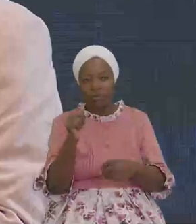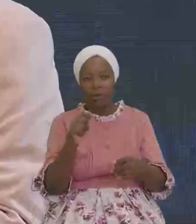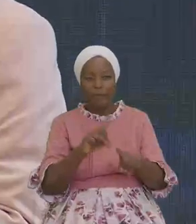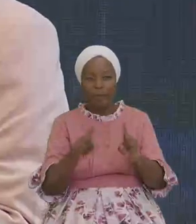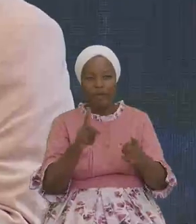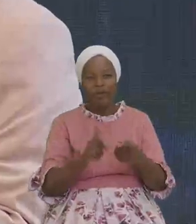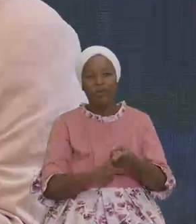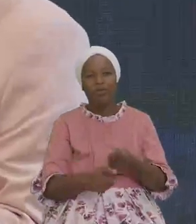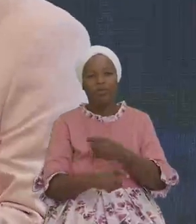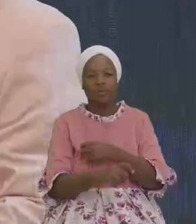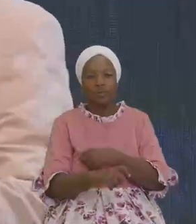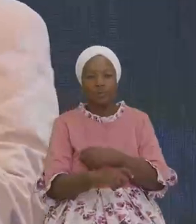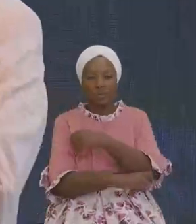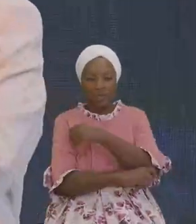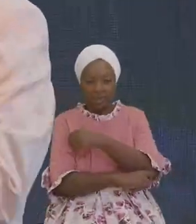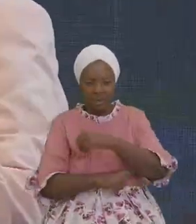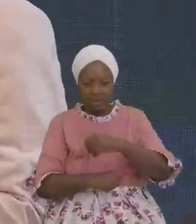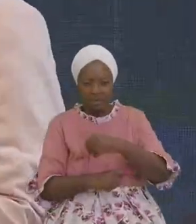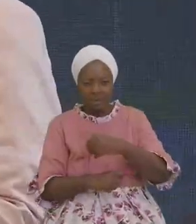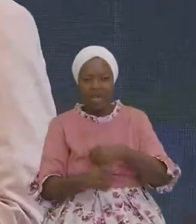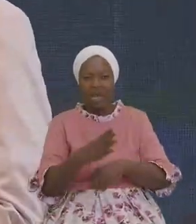Le voleur ne vient que pour dérober,